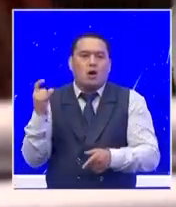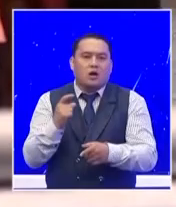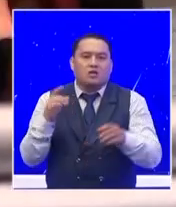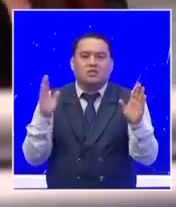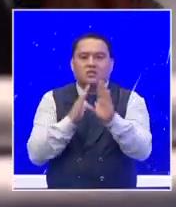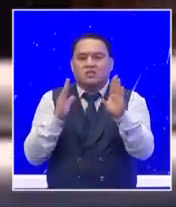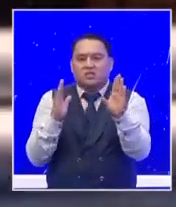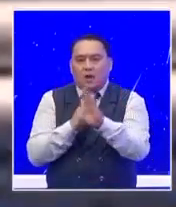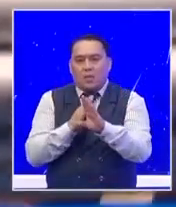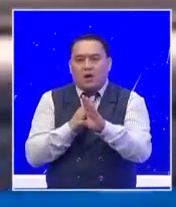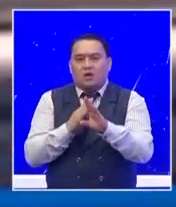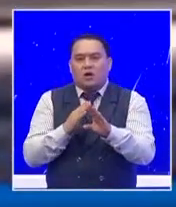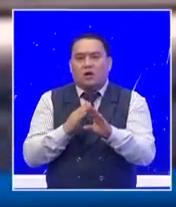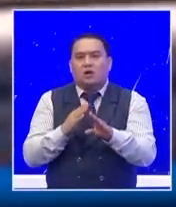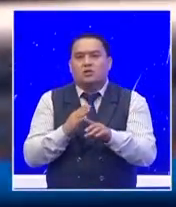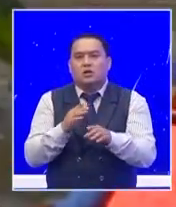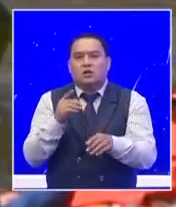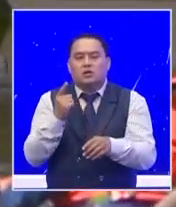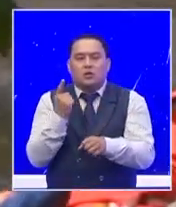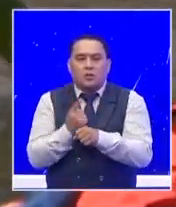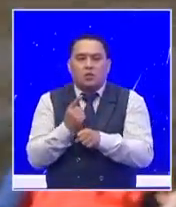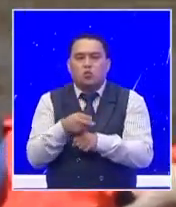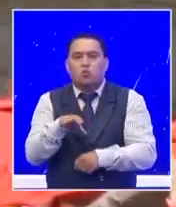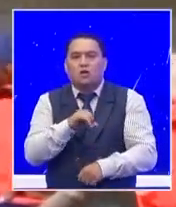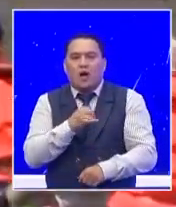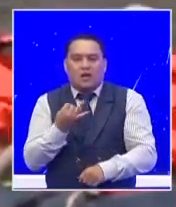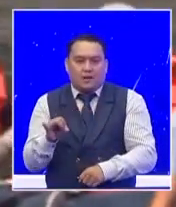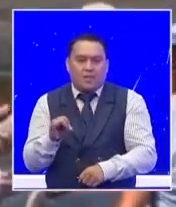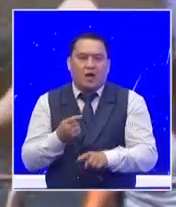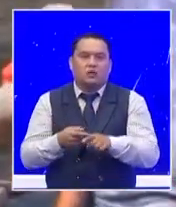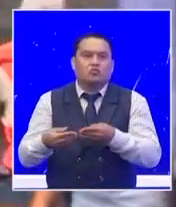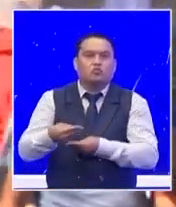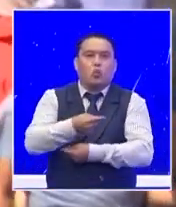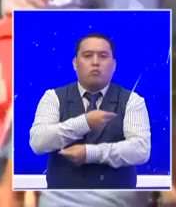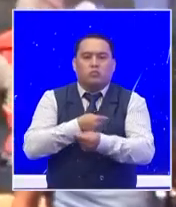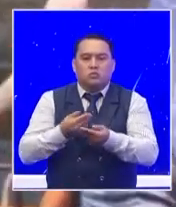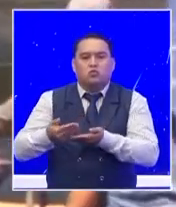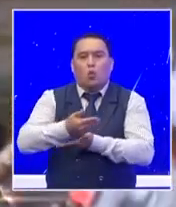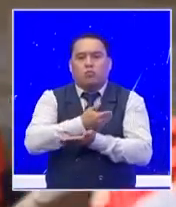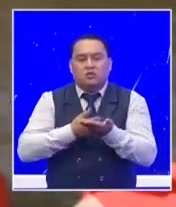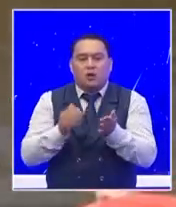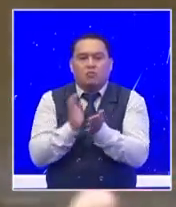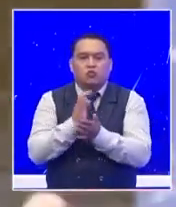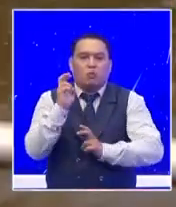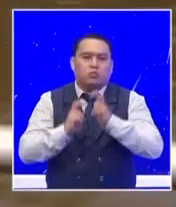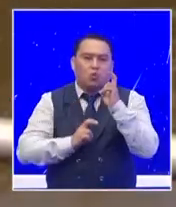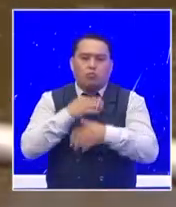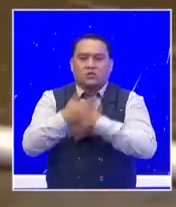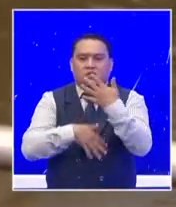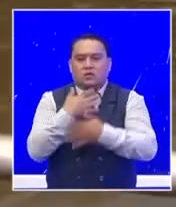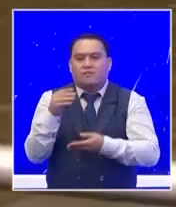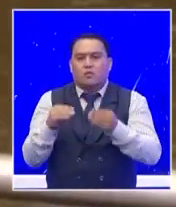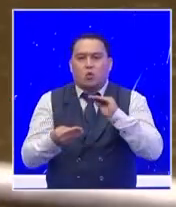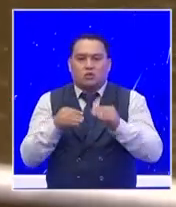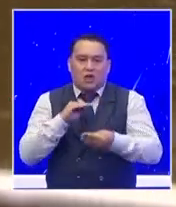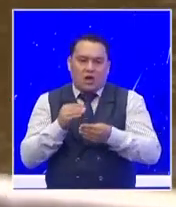экосистемы Тисы, но и стремятся не пропустить отходы дальше в Дунай. Собранный мусор отправляют на местные предприятия по переработке